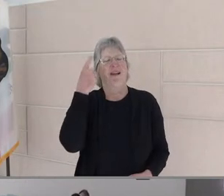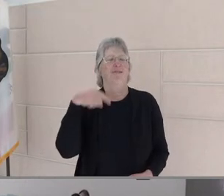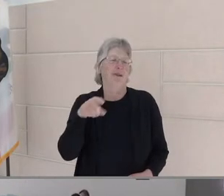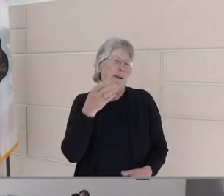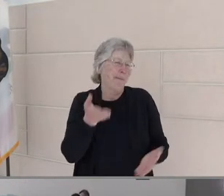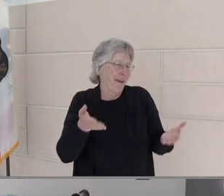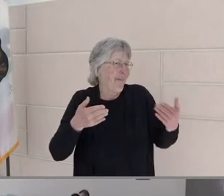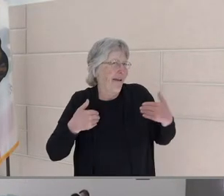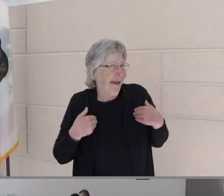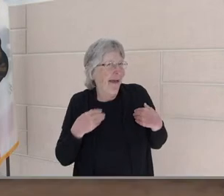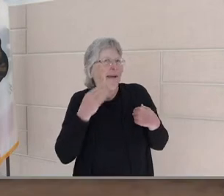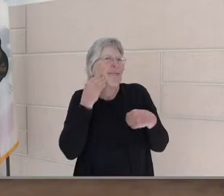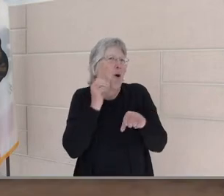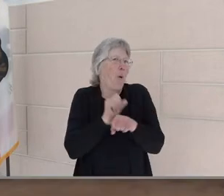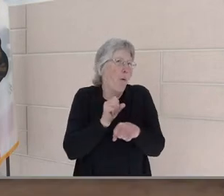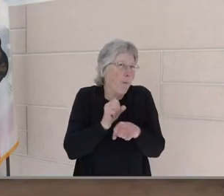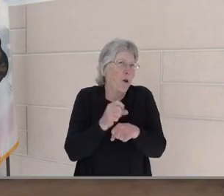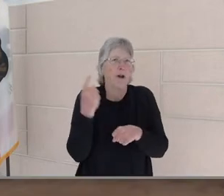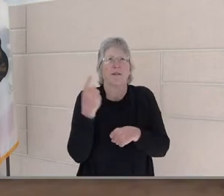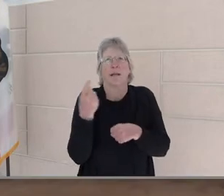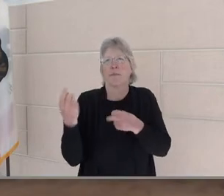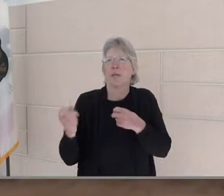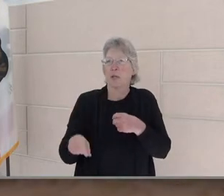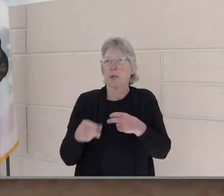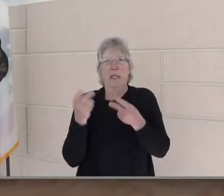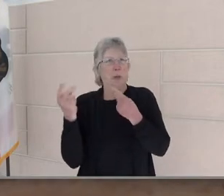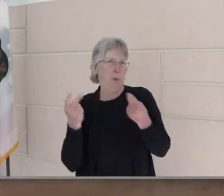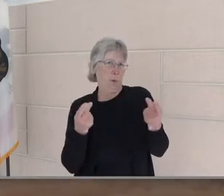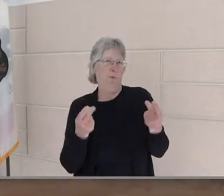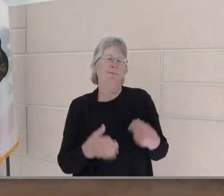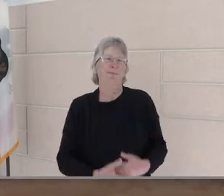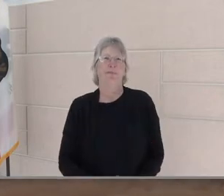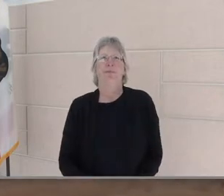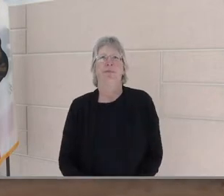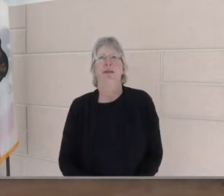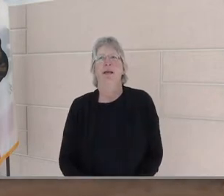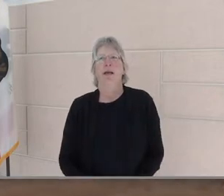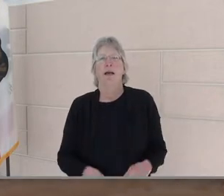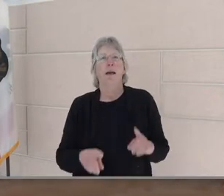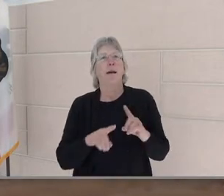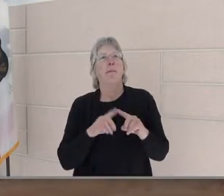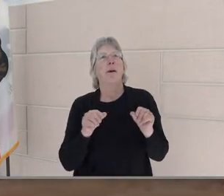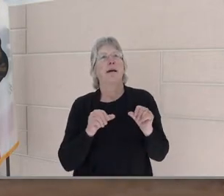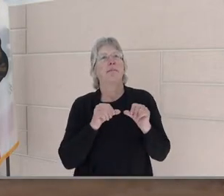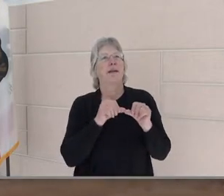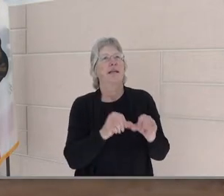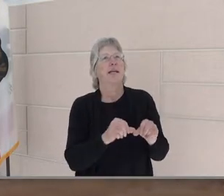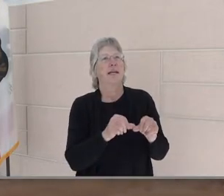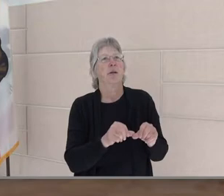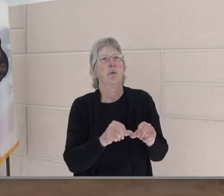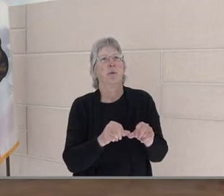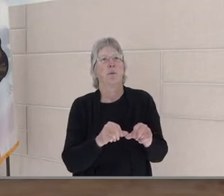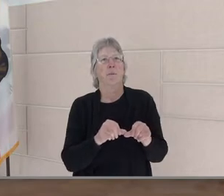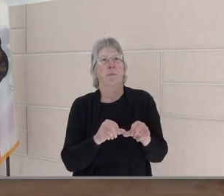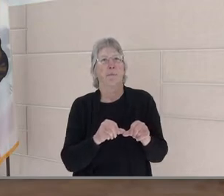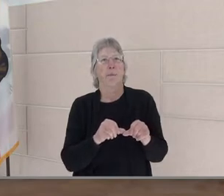អាចធ្វើទៅបានដែរពីព្រោះយើងយល់ថានាងមានកិច្ចការសាលារៀនត្រូវធ្វើដើម្បីបន្ត